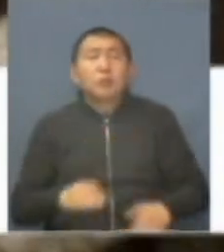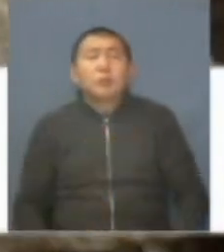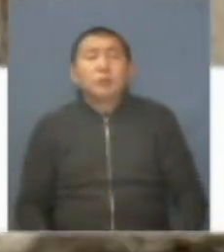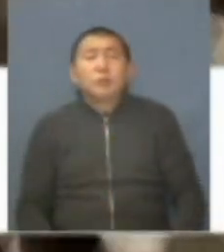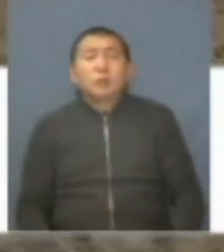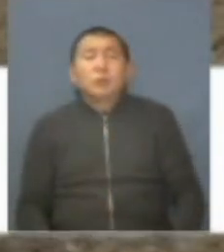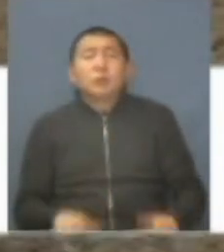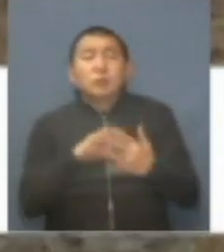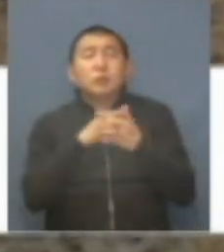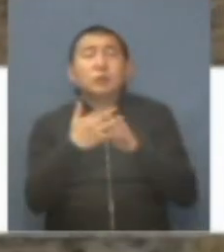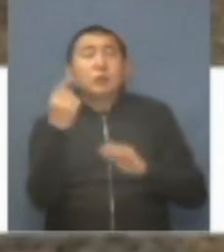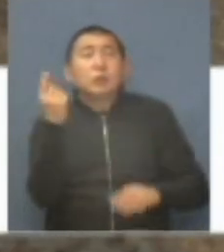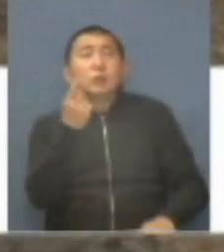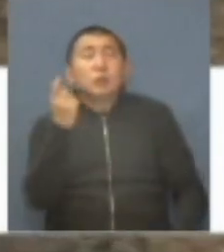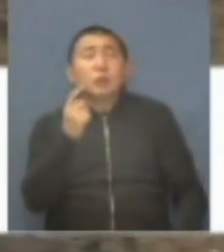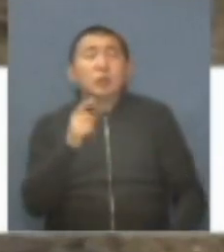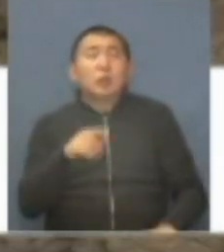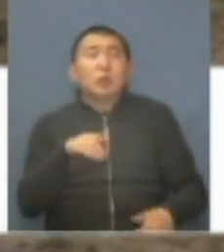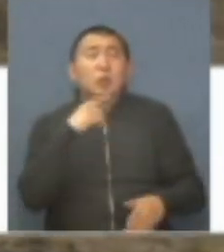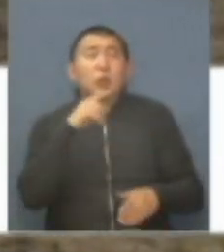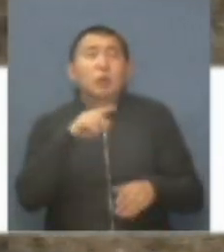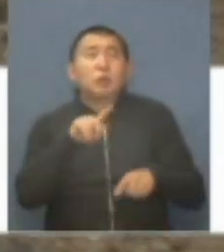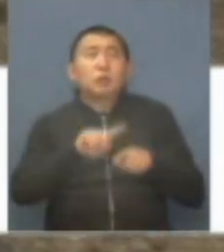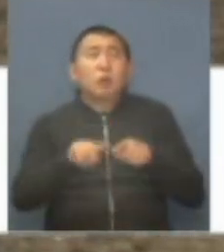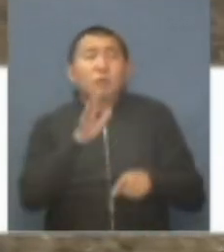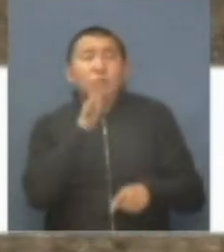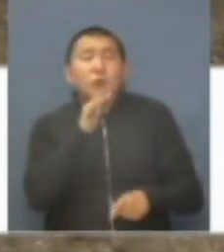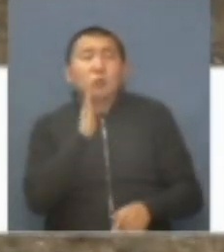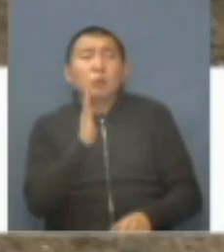«Багратион» в ближайшее время будут закупать молочный скот